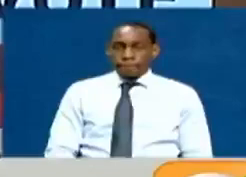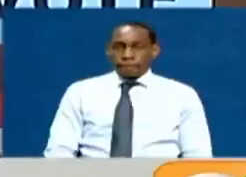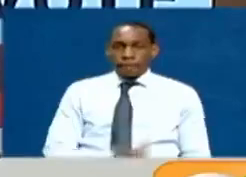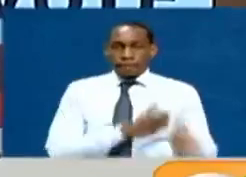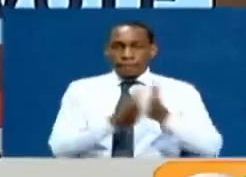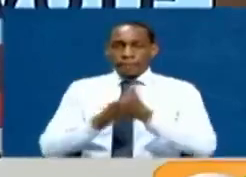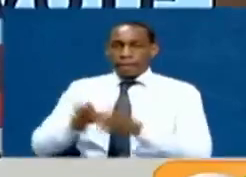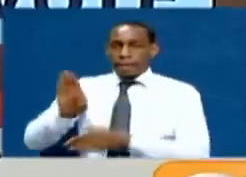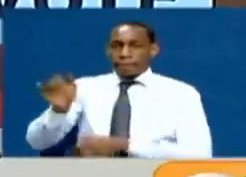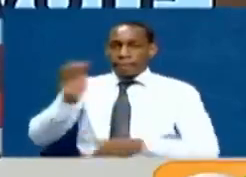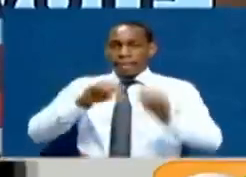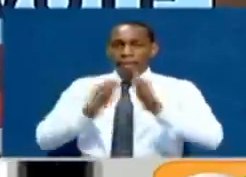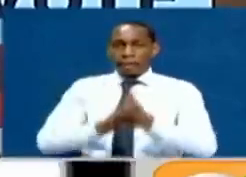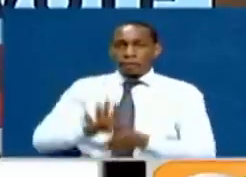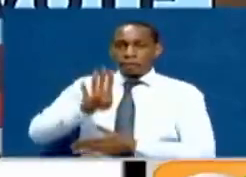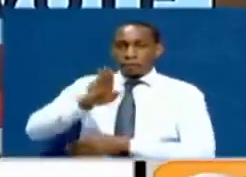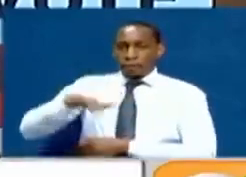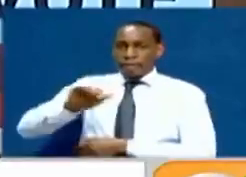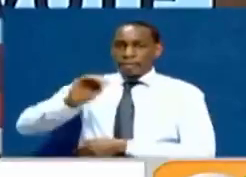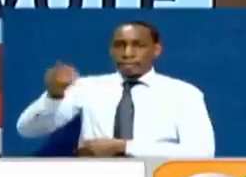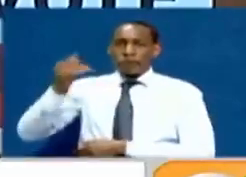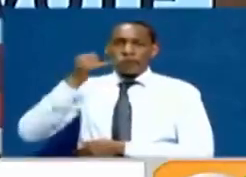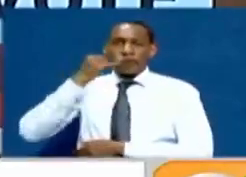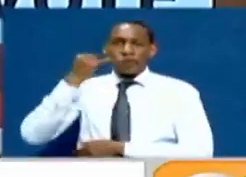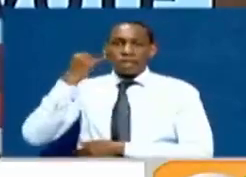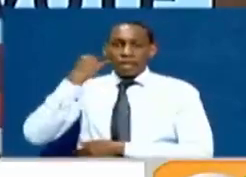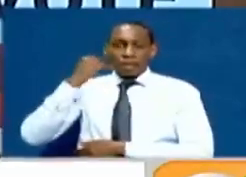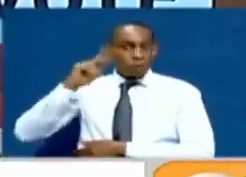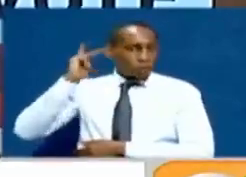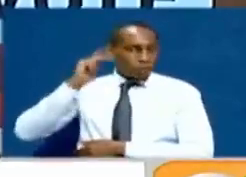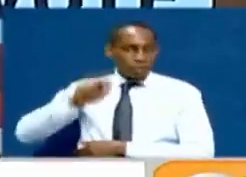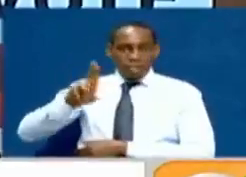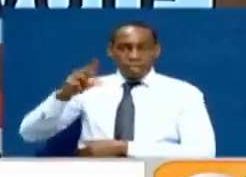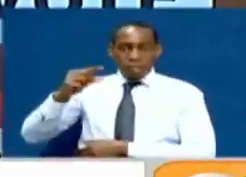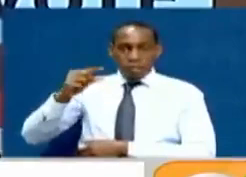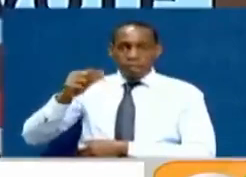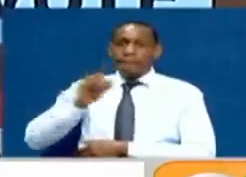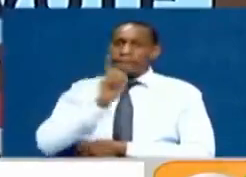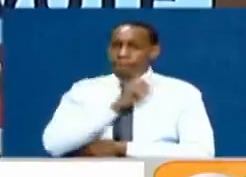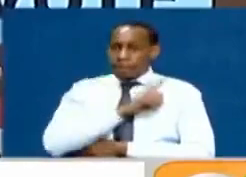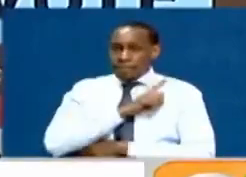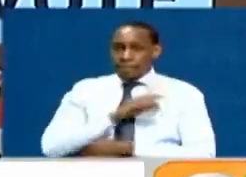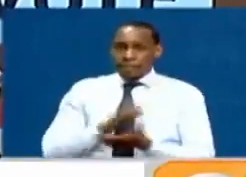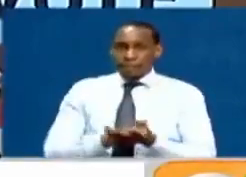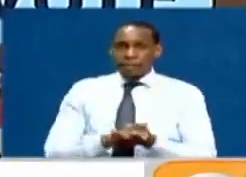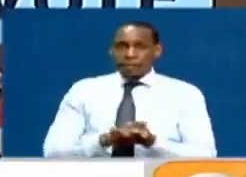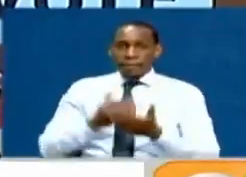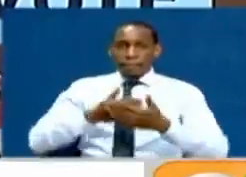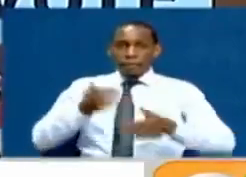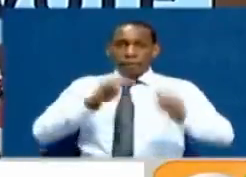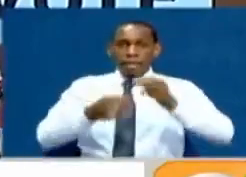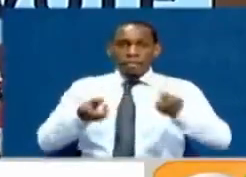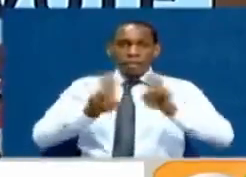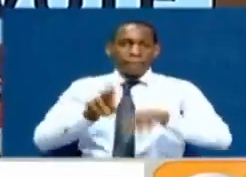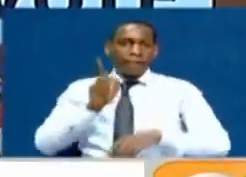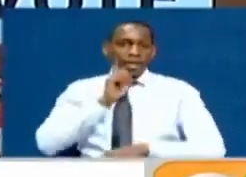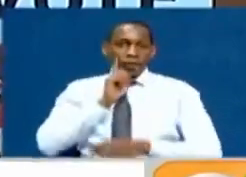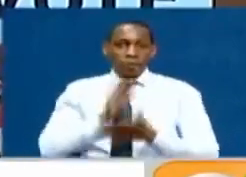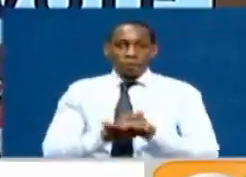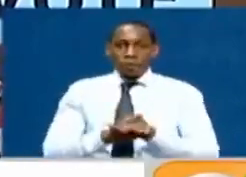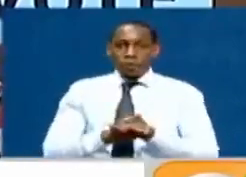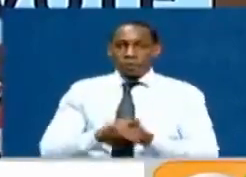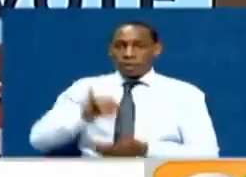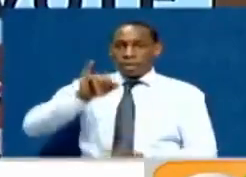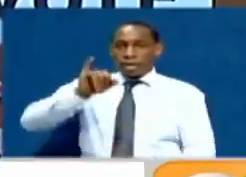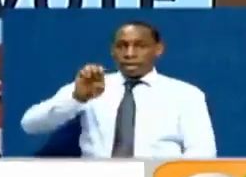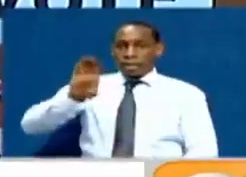Matayarisho ya chaguzi ndogo katika wadi nne za kaunti ya Nakuru, Kisii na Uasin Gishu zimekamilika kabla uchaguzi kufanyika hapo kesho. Maafisa